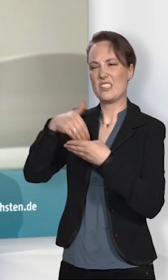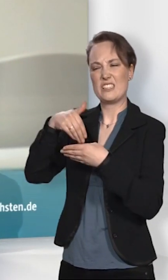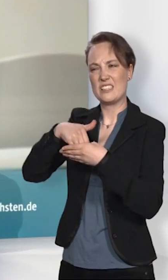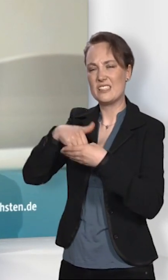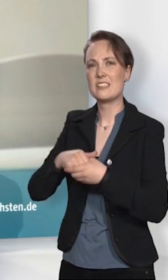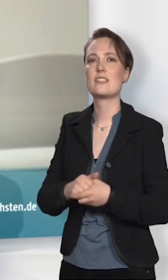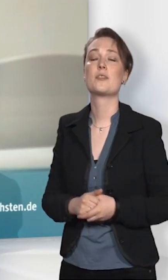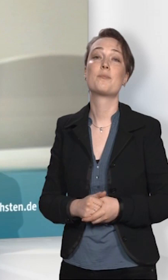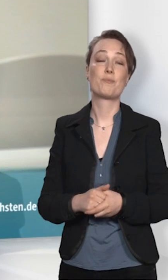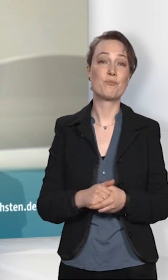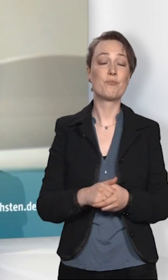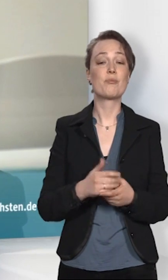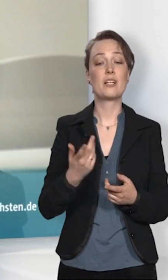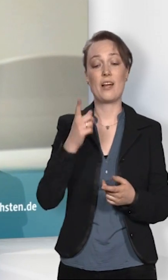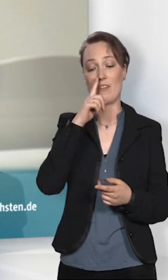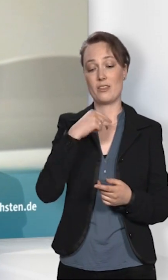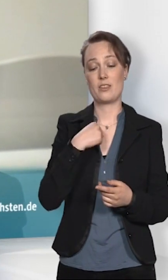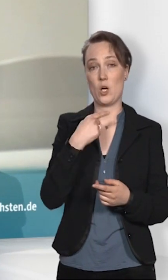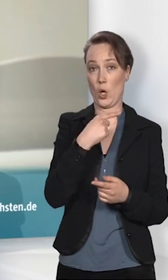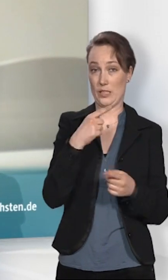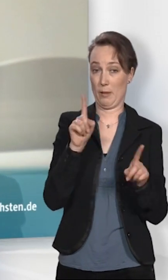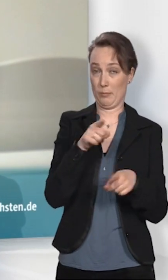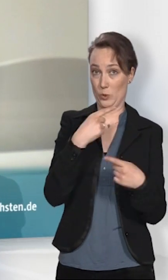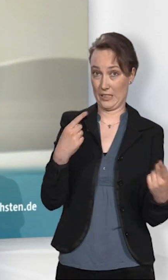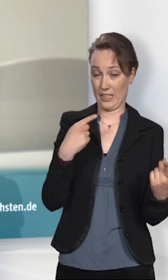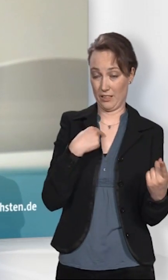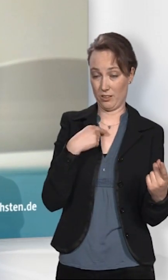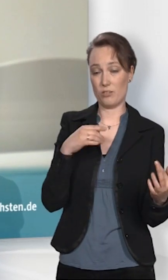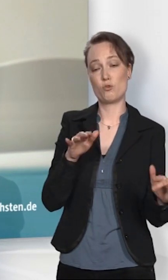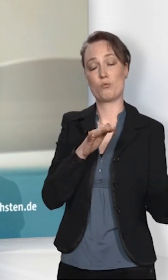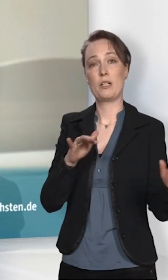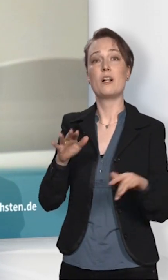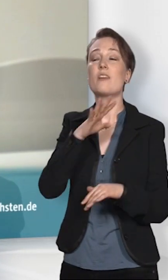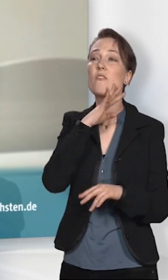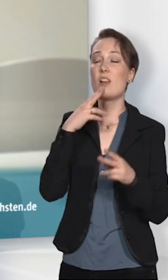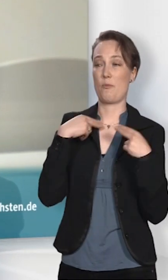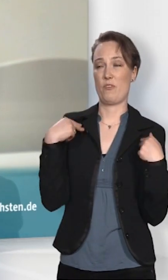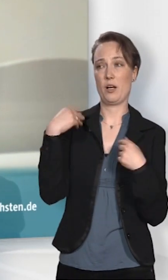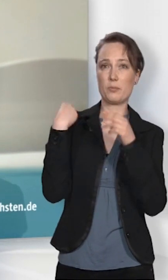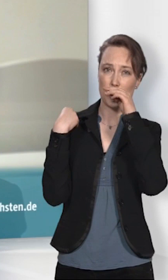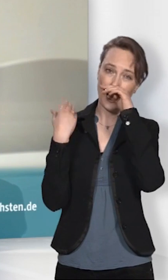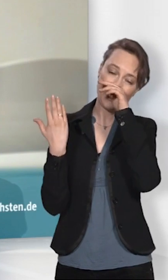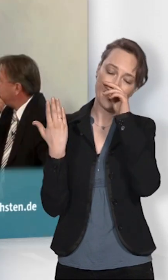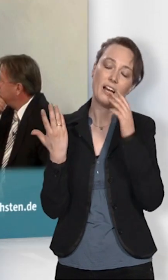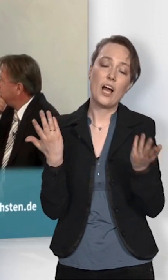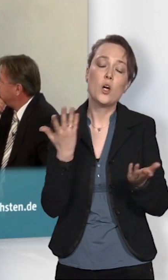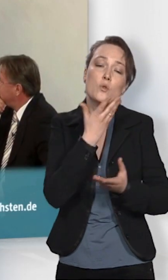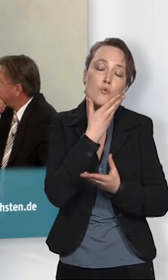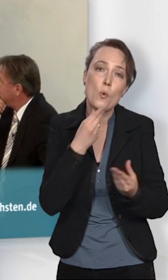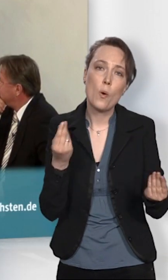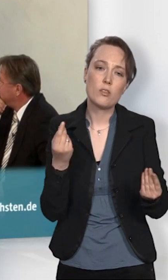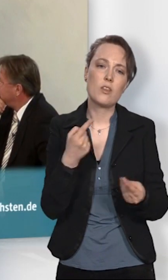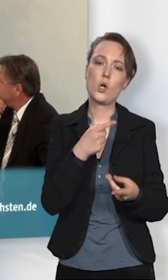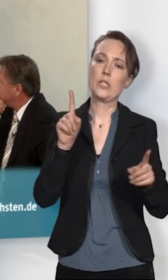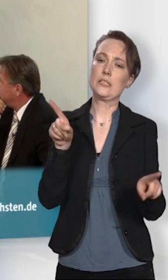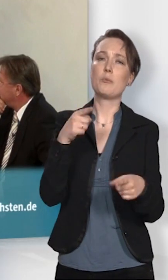so, wenn wir Gospelmusik spielen, dann sagen viele Pfarrer, Gemeindepfarrer zu uns, Helmut, das ist sehr schön, dass ihr